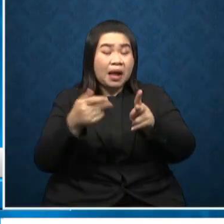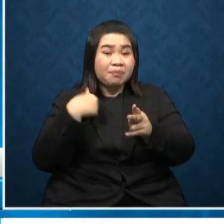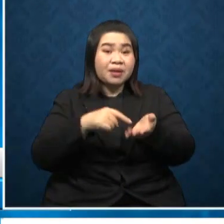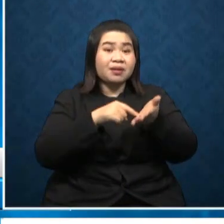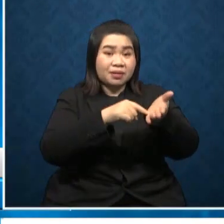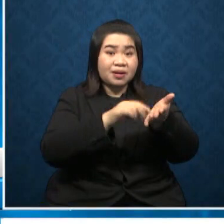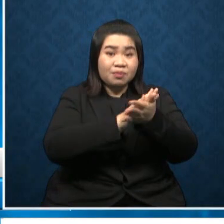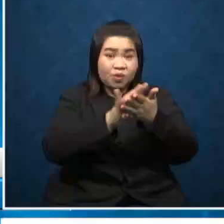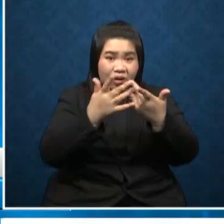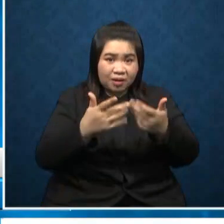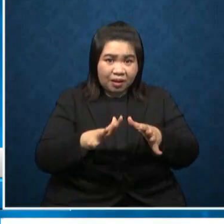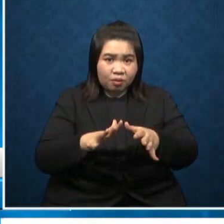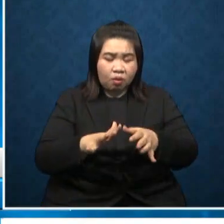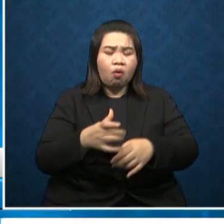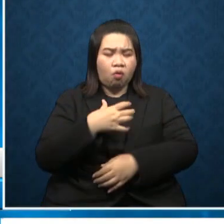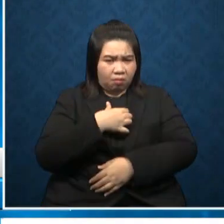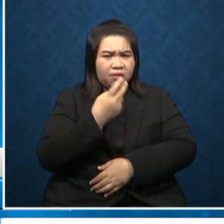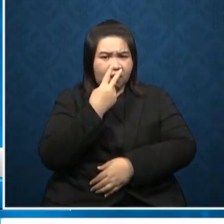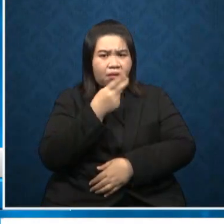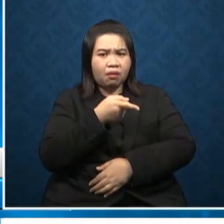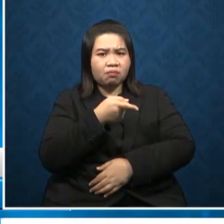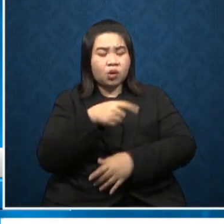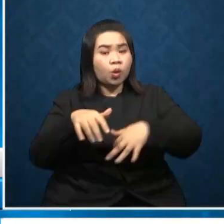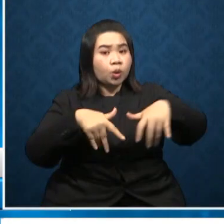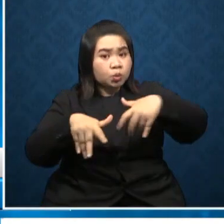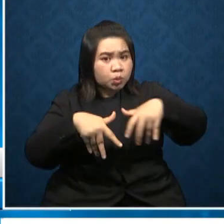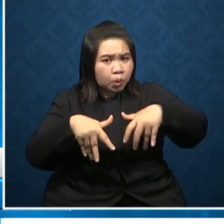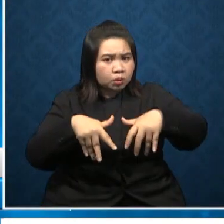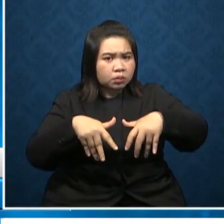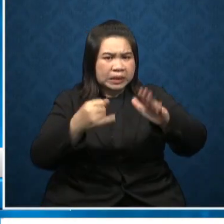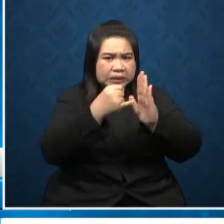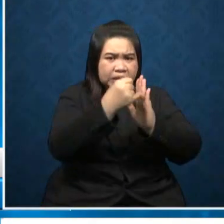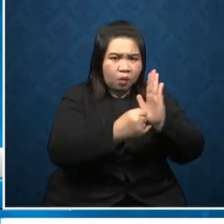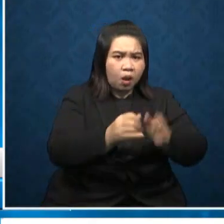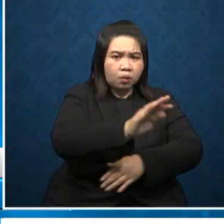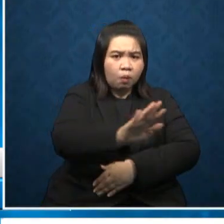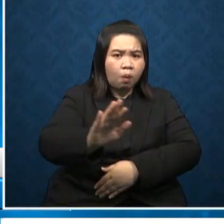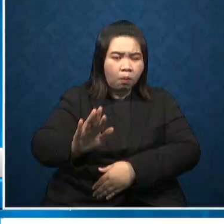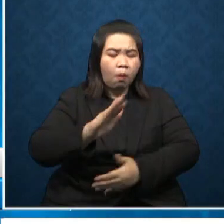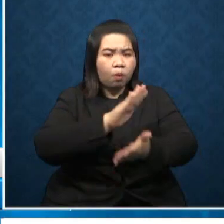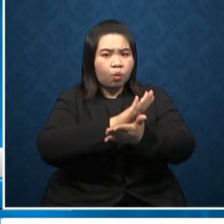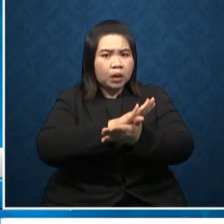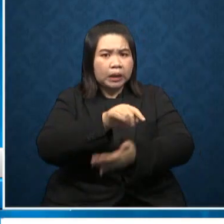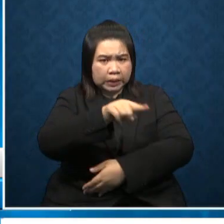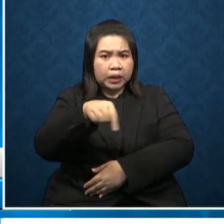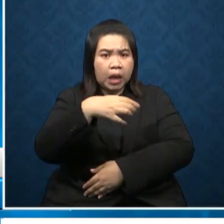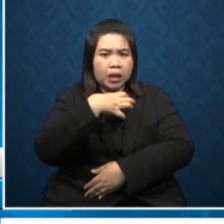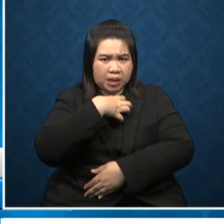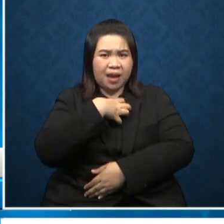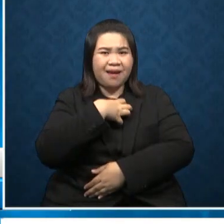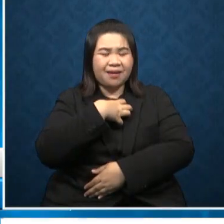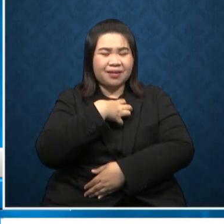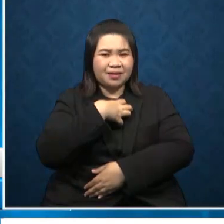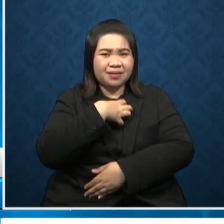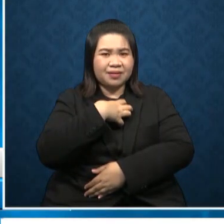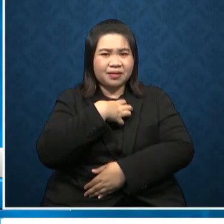สักครู่นะครับว่าอยากเห็นภาคประชาสังคมในจังหวัดต่างๆชุมชนท้องถิ่นในจังหวัดต่างๆรวม